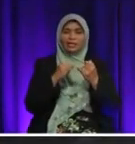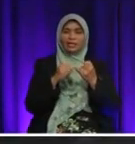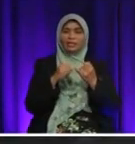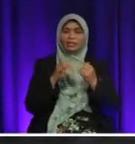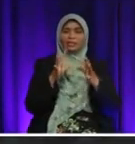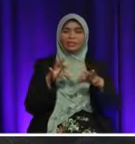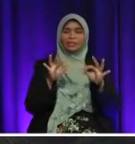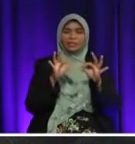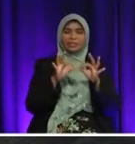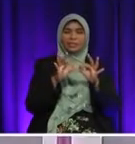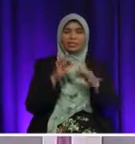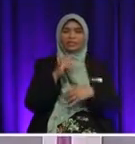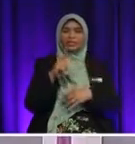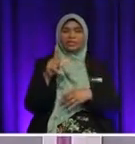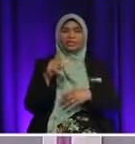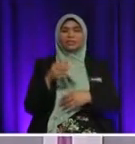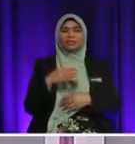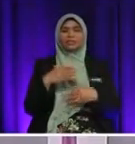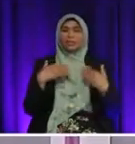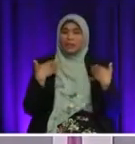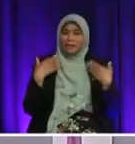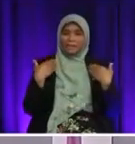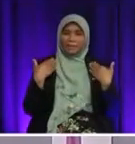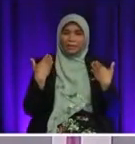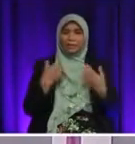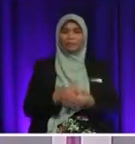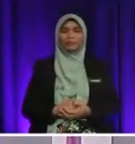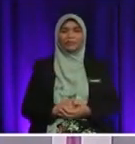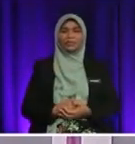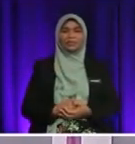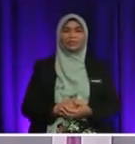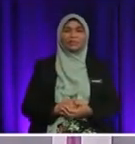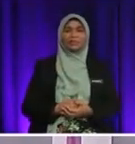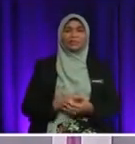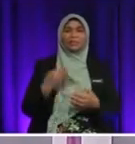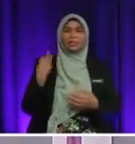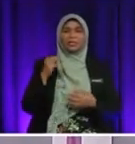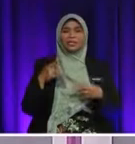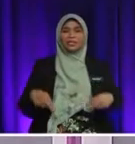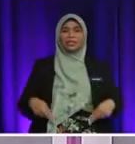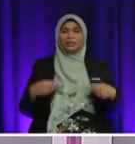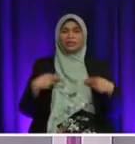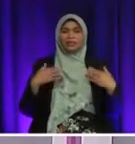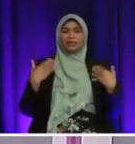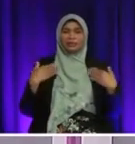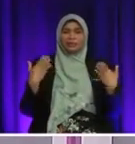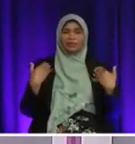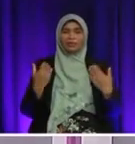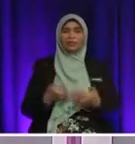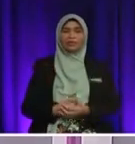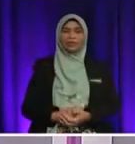Hikayat Perang Puting adalah pengakhiran yang suka. Suka. Ya, yang mana mereka hidup bahagia, happily ever after.